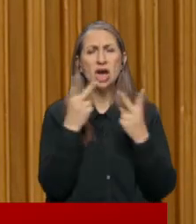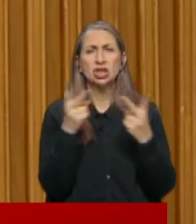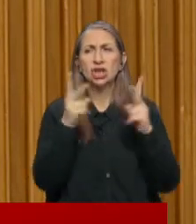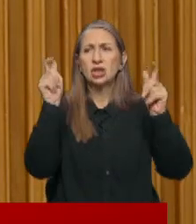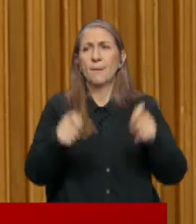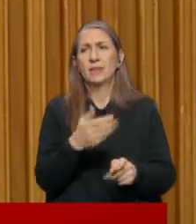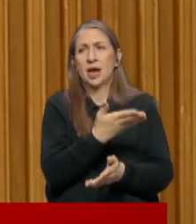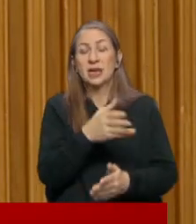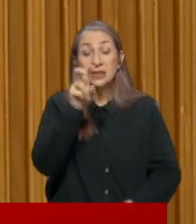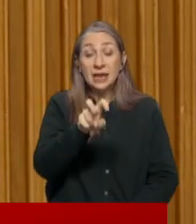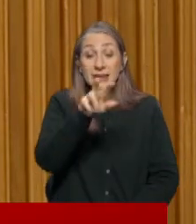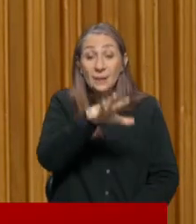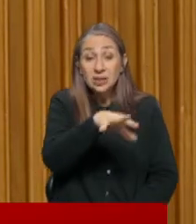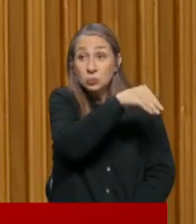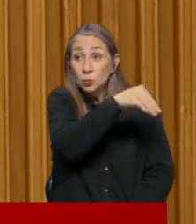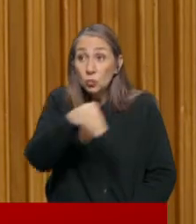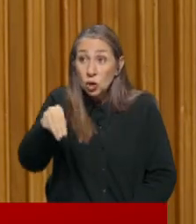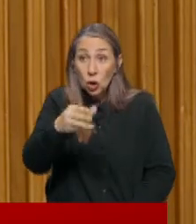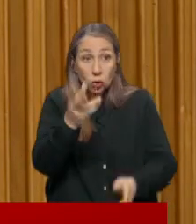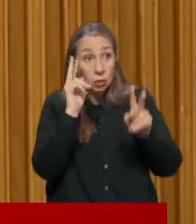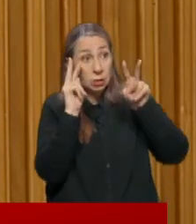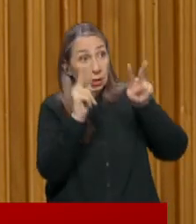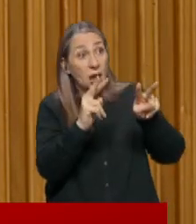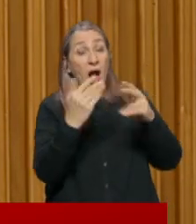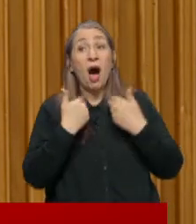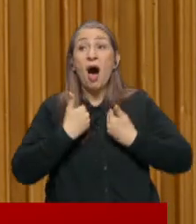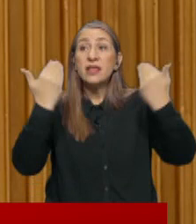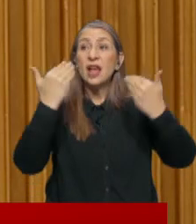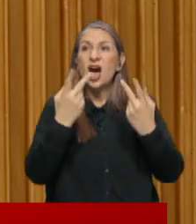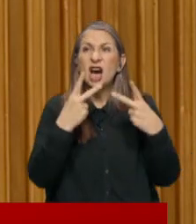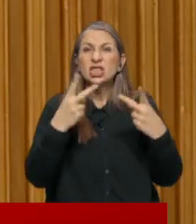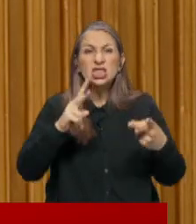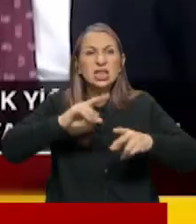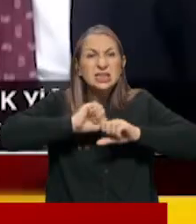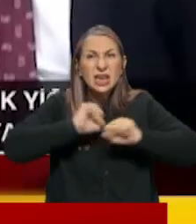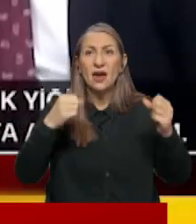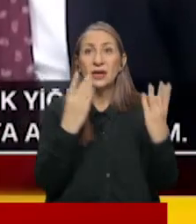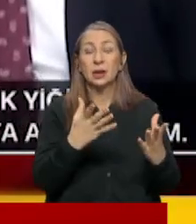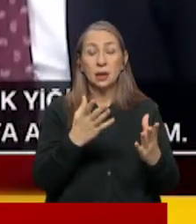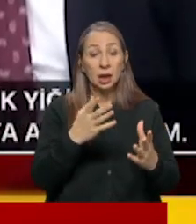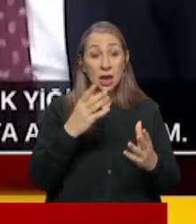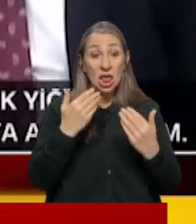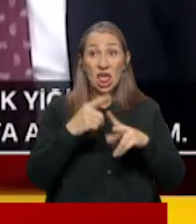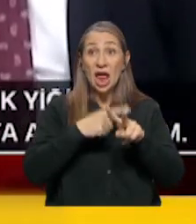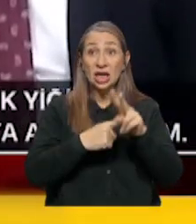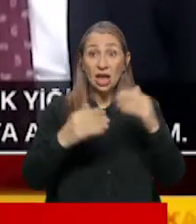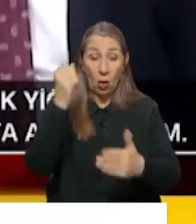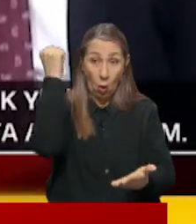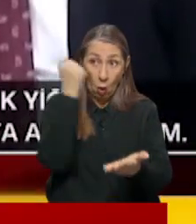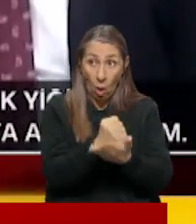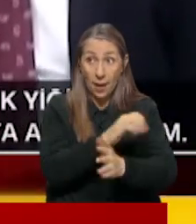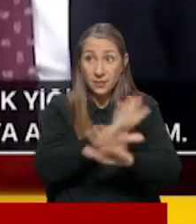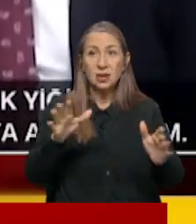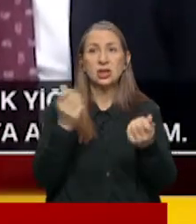alenen yaptılar. 85 milyonun önünde adaleti açıkça katlettiler. Yargıtay onadığı andan itibaren